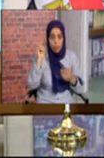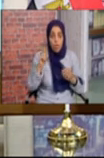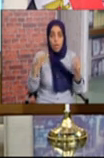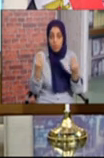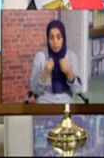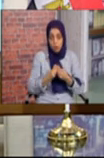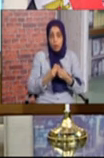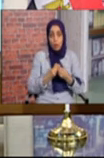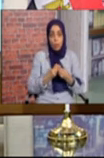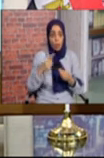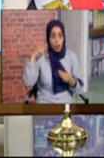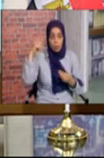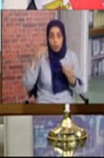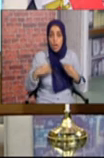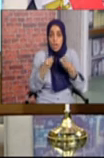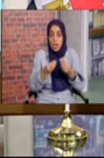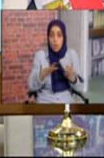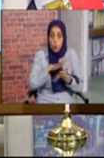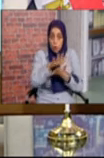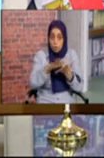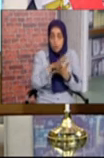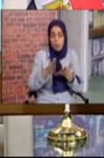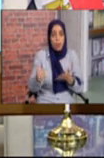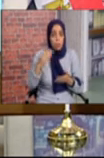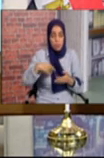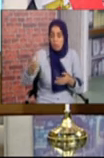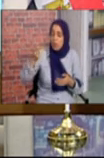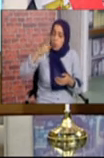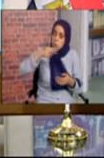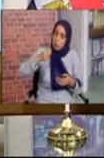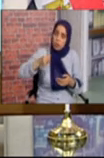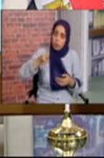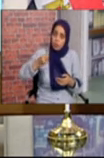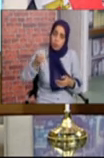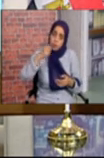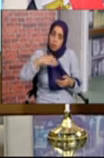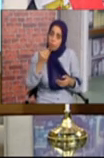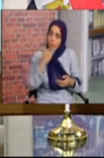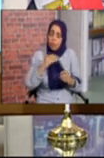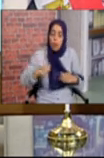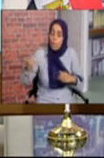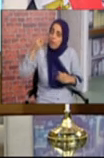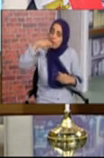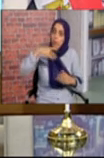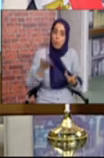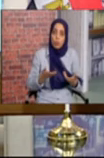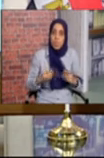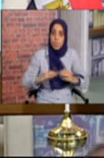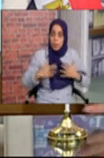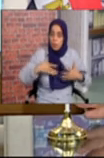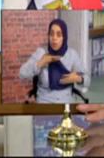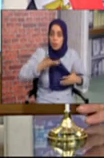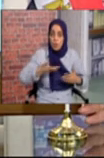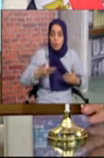نقرب الفهم، لان المشاكل هتجيب خسائر للطرفين مش هتجيب نهوض. يعني زي ما احنا شايفين لسه